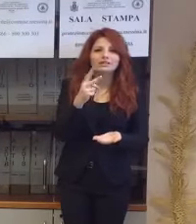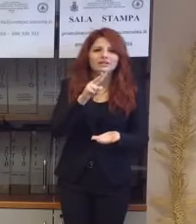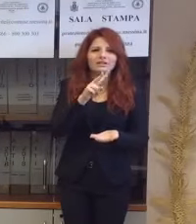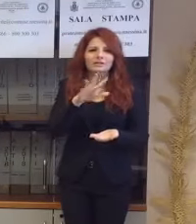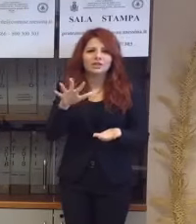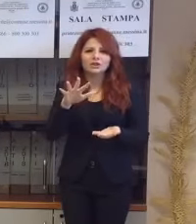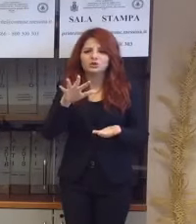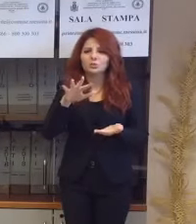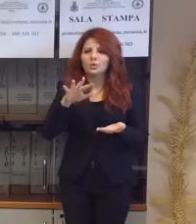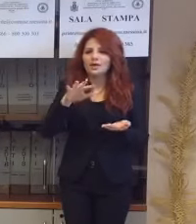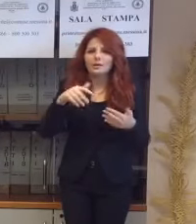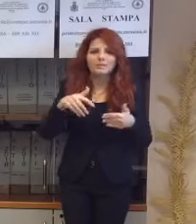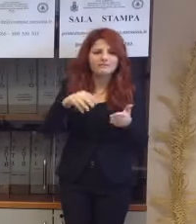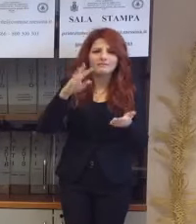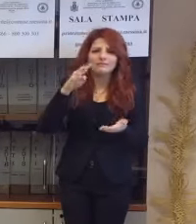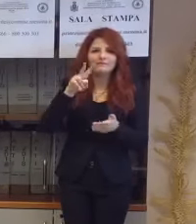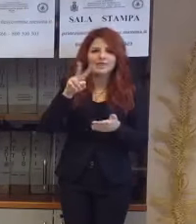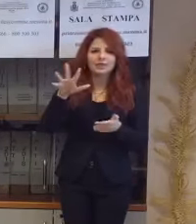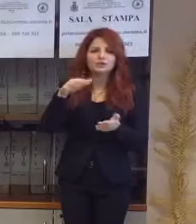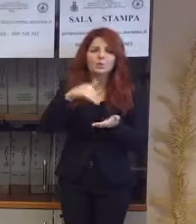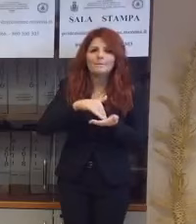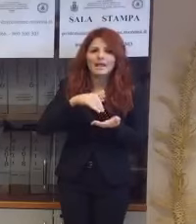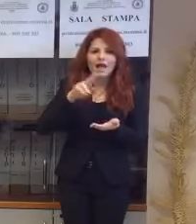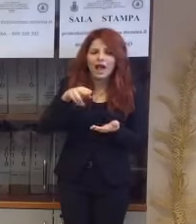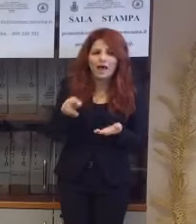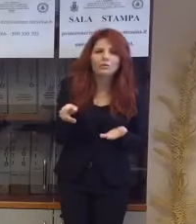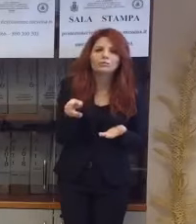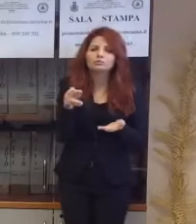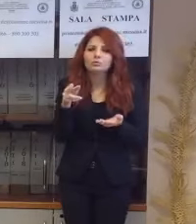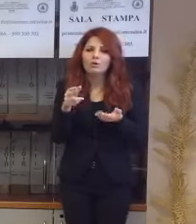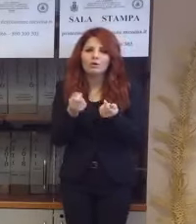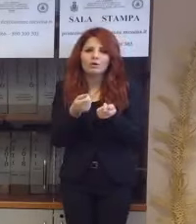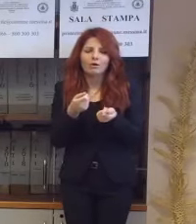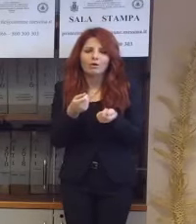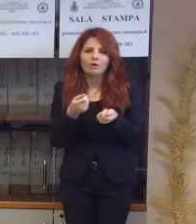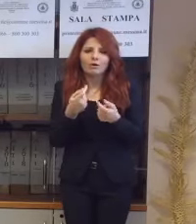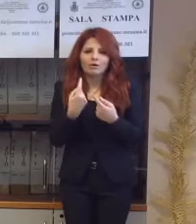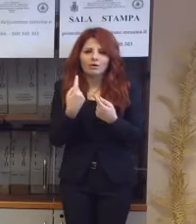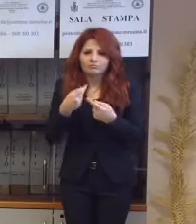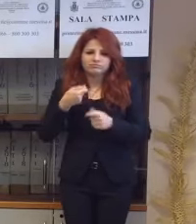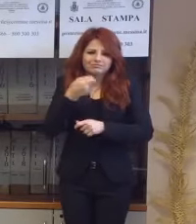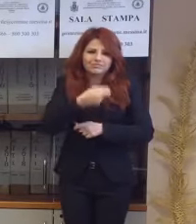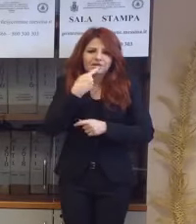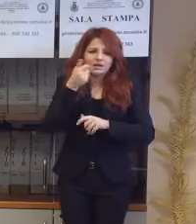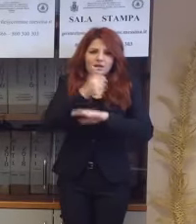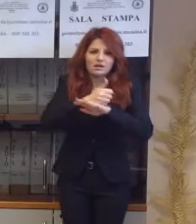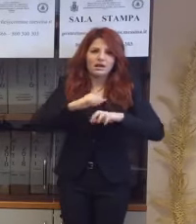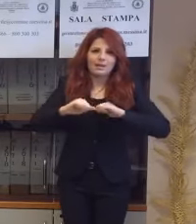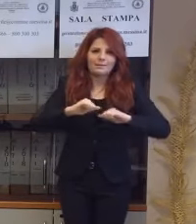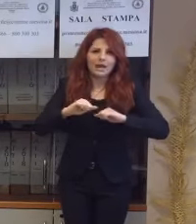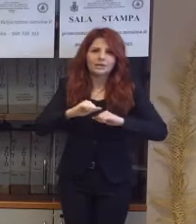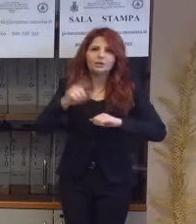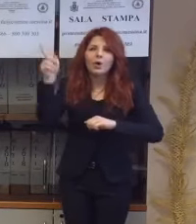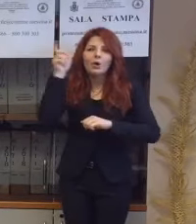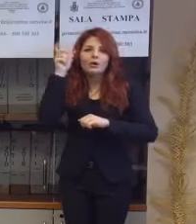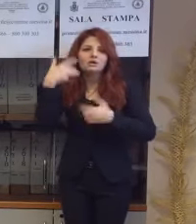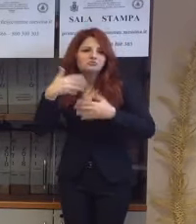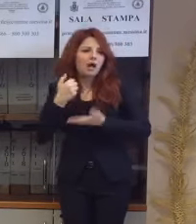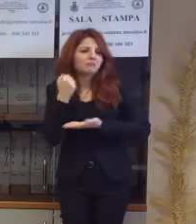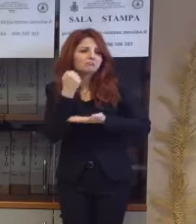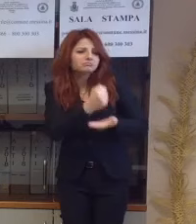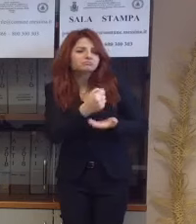25 mila euro ad imprenditore, che dicono che già ce l'avete tutti in tasca, per cui io non capisco voi imprenditori perché vi state lamentando, se già